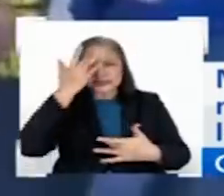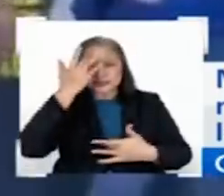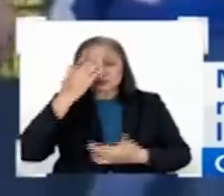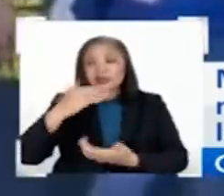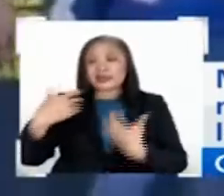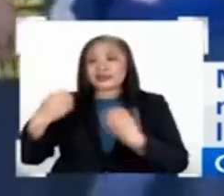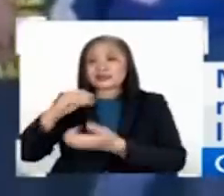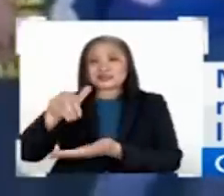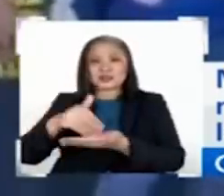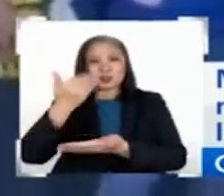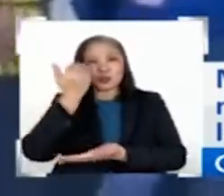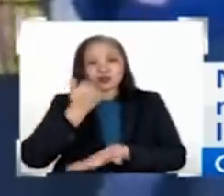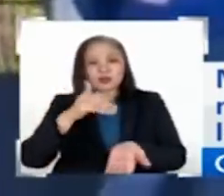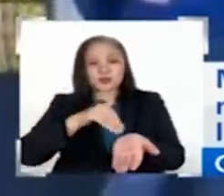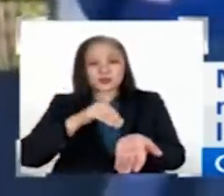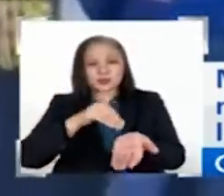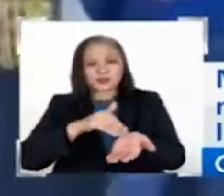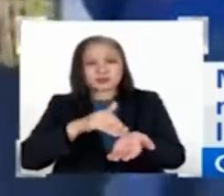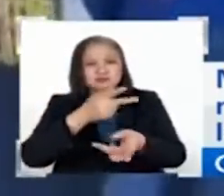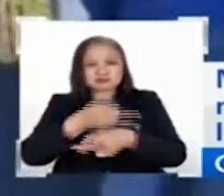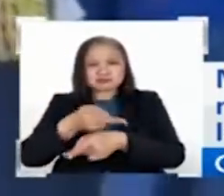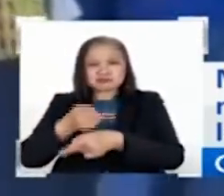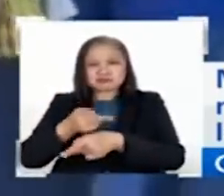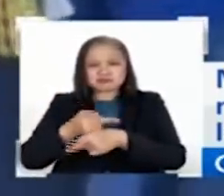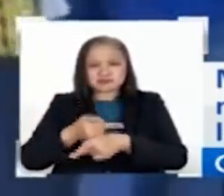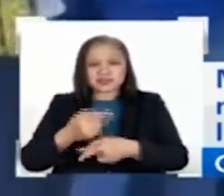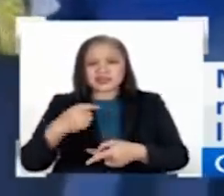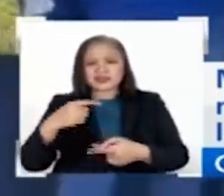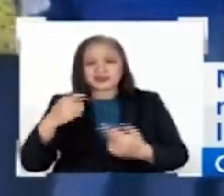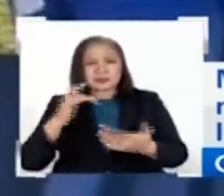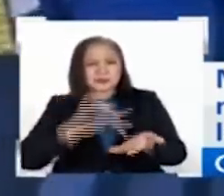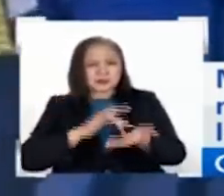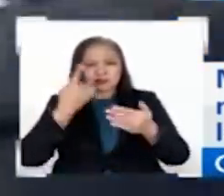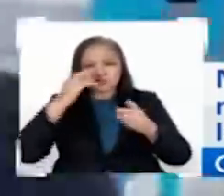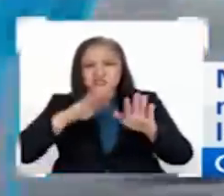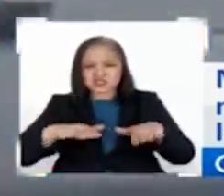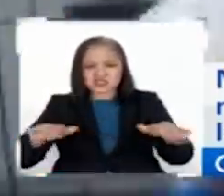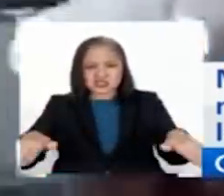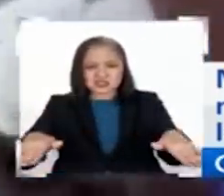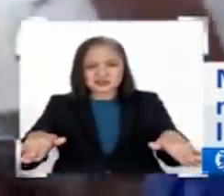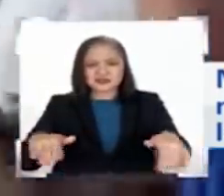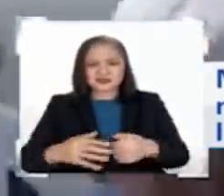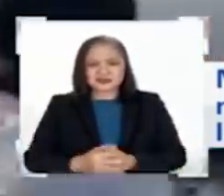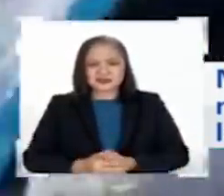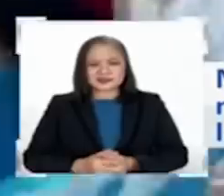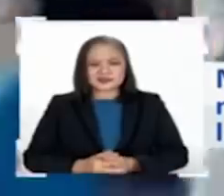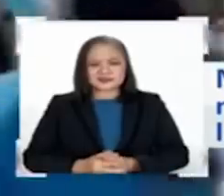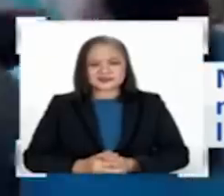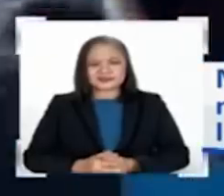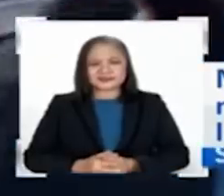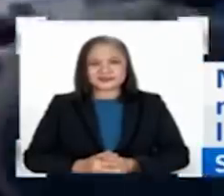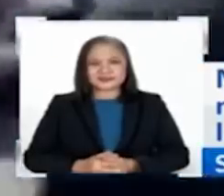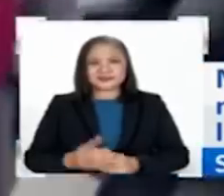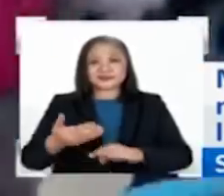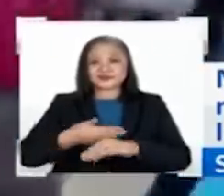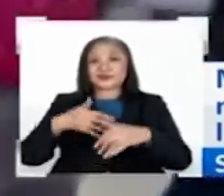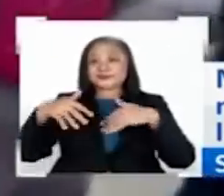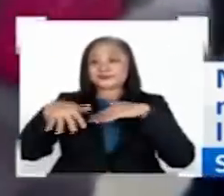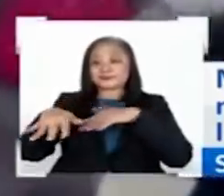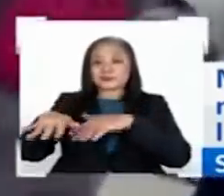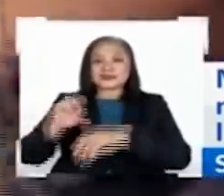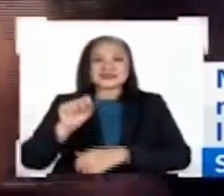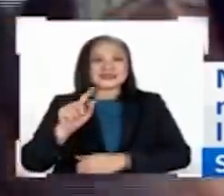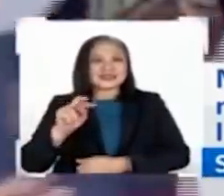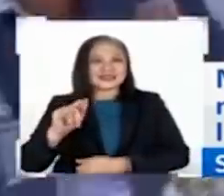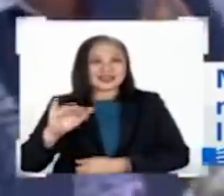doktor na titingin, kahit yung mga gamot sa bata, sa kabataan. Bago nito, nag-motorcade sila sa Santiago City sa Isabela kasama